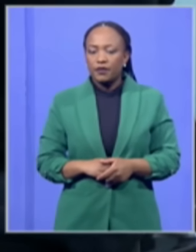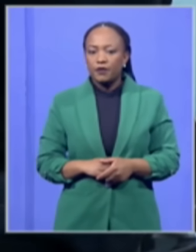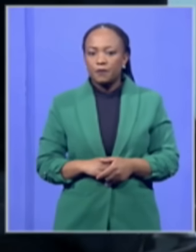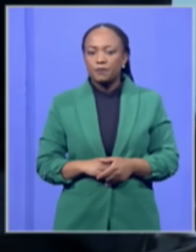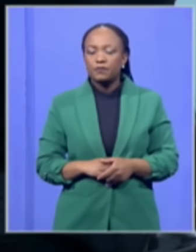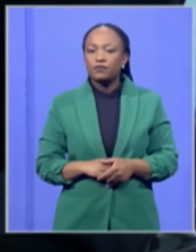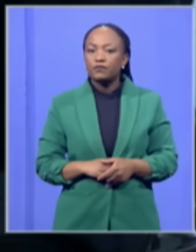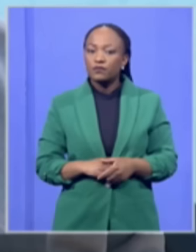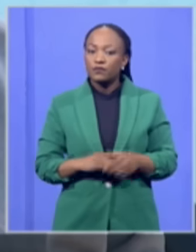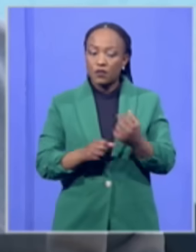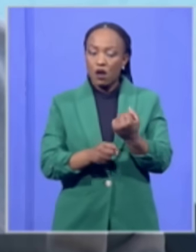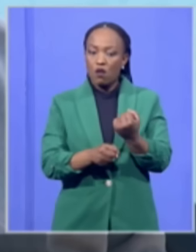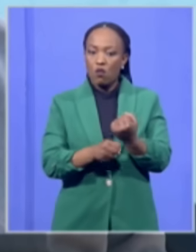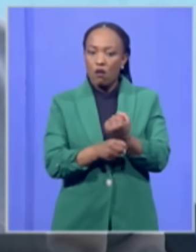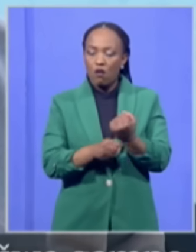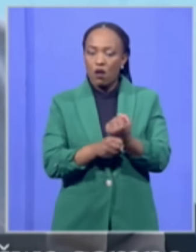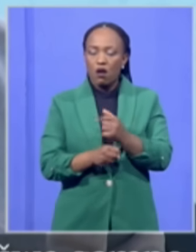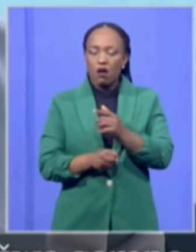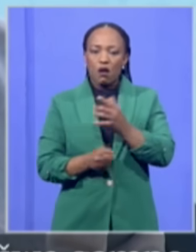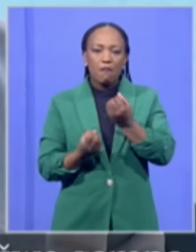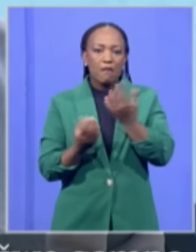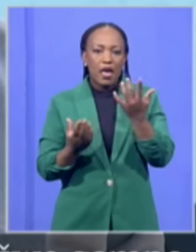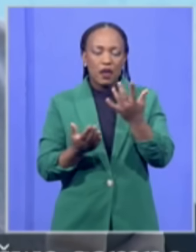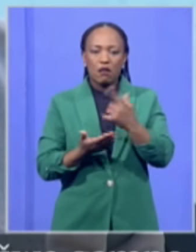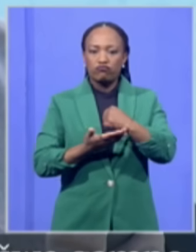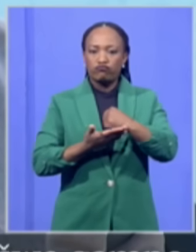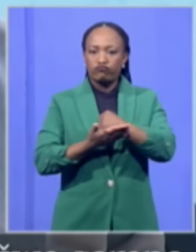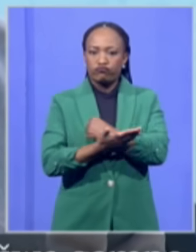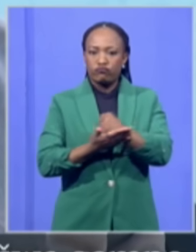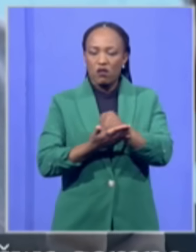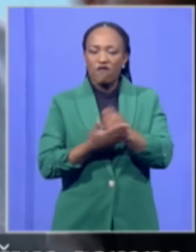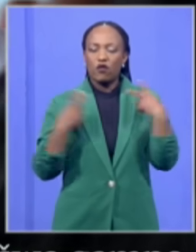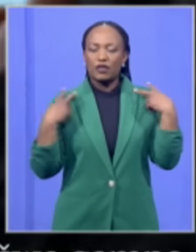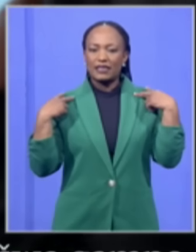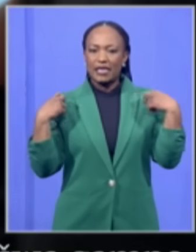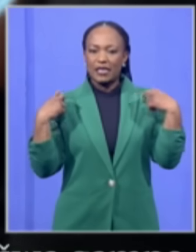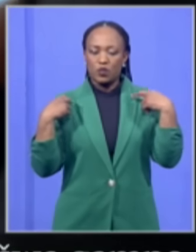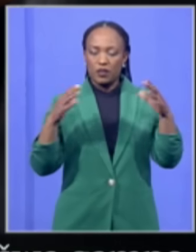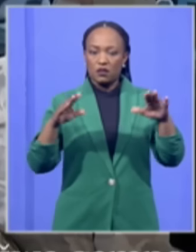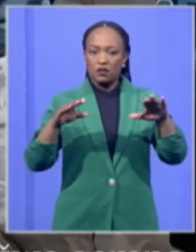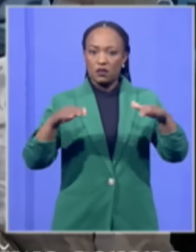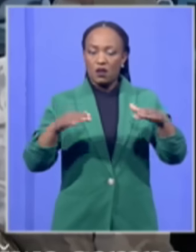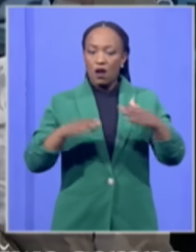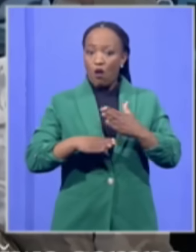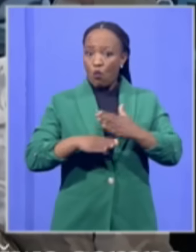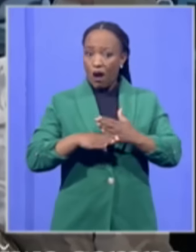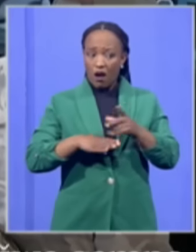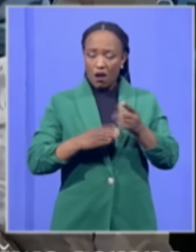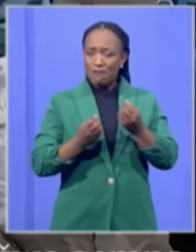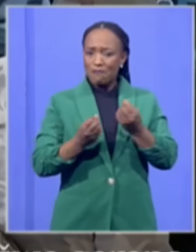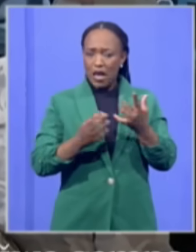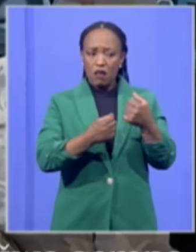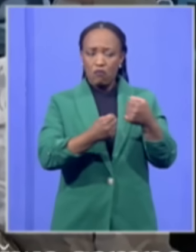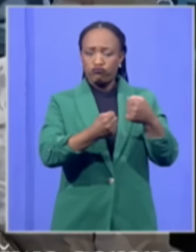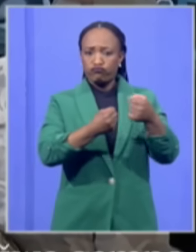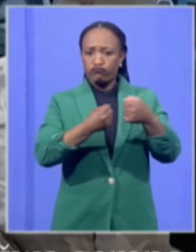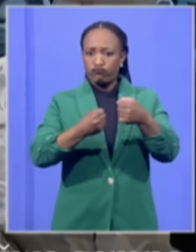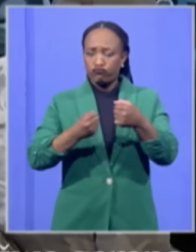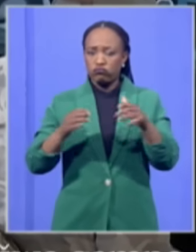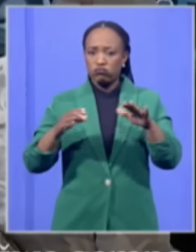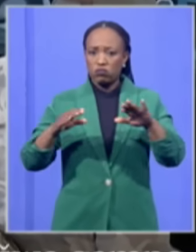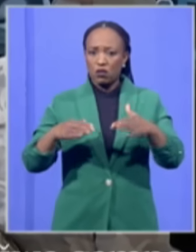feta 600,000 mo ditlamong tse di ikemetseng tsa tshireletso. Industry e tlhola ditiro di le dintsi mme go begwa fa batlhokomedi